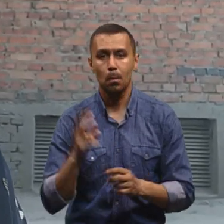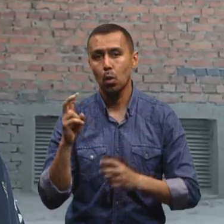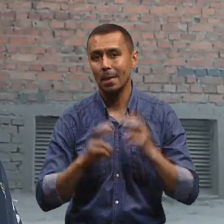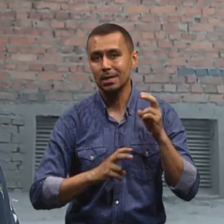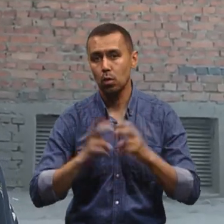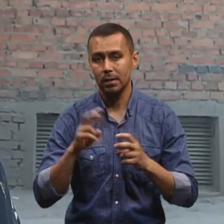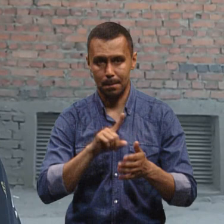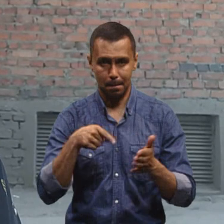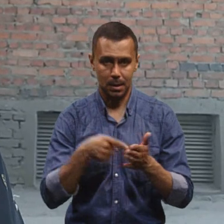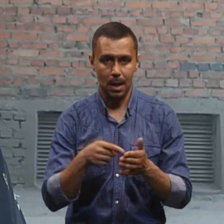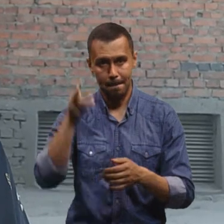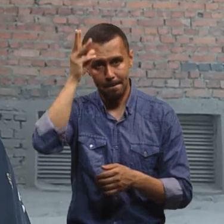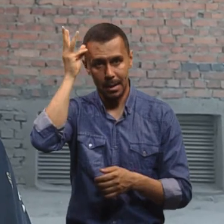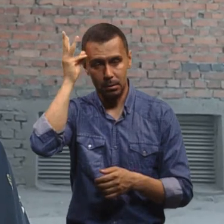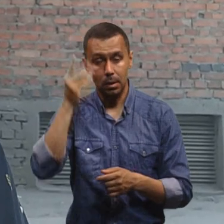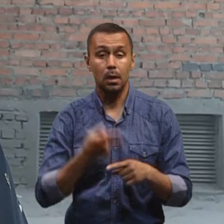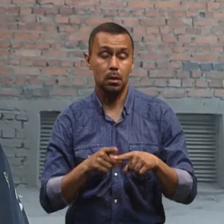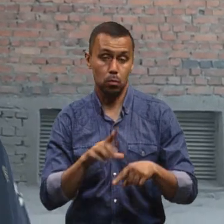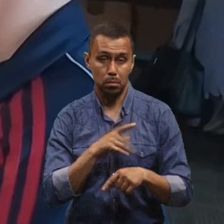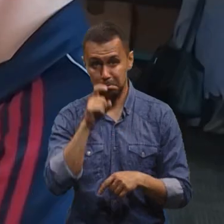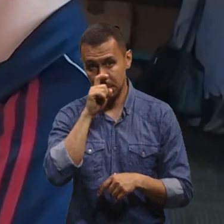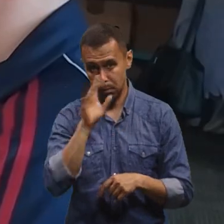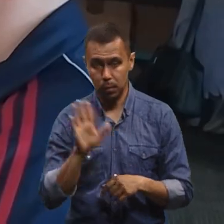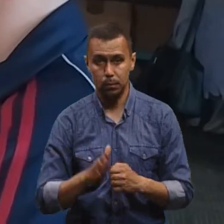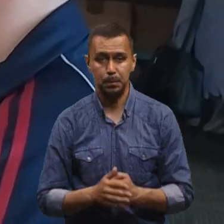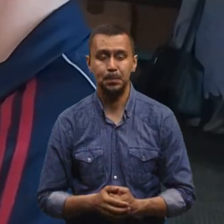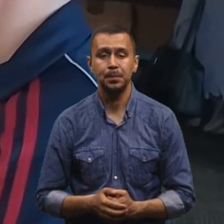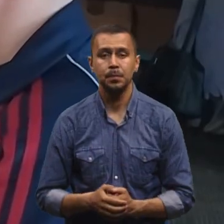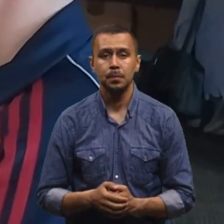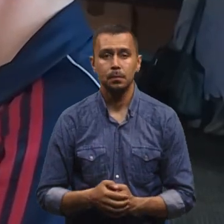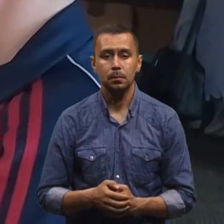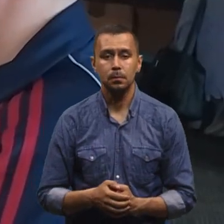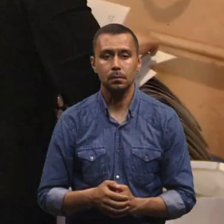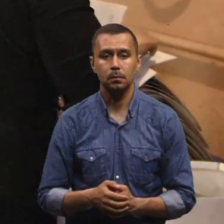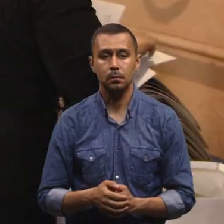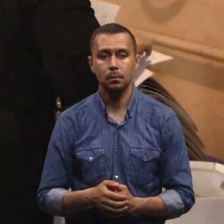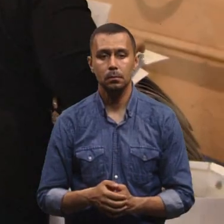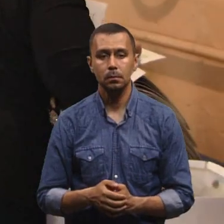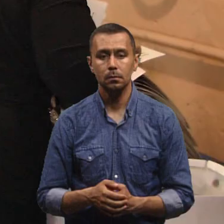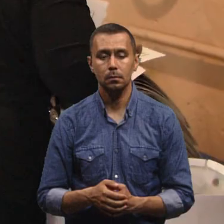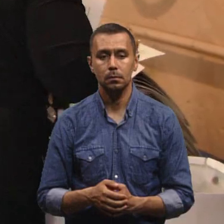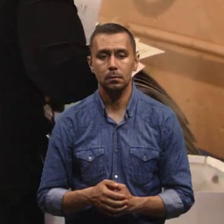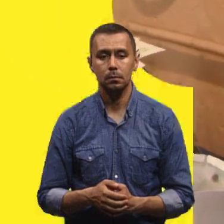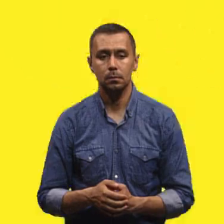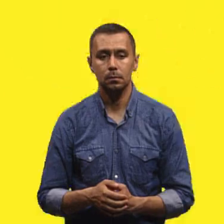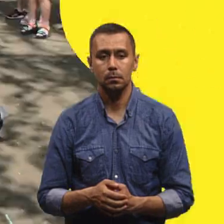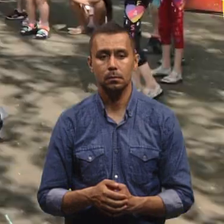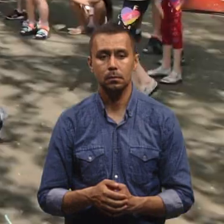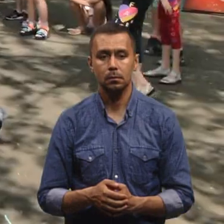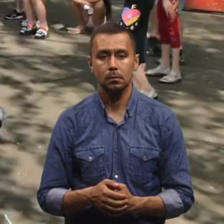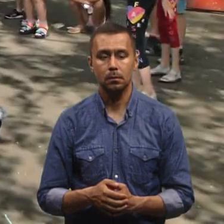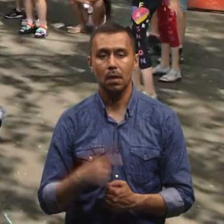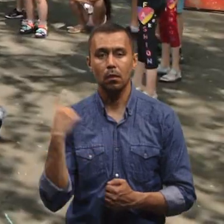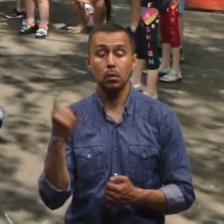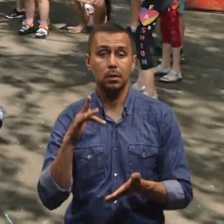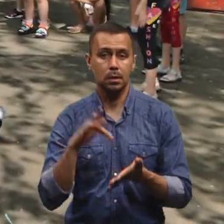промисловість міста Хмельницького. І це було дуже непогано. Світлана Поробок, Юрій Чорний, Суспільне новини, Хмельницький. В